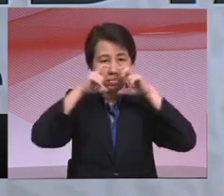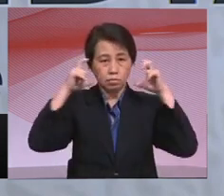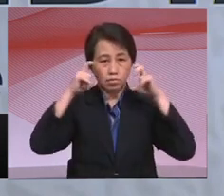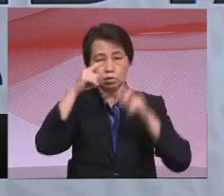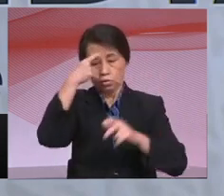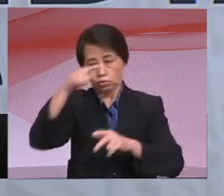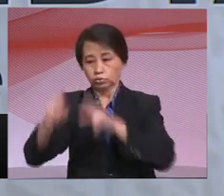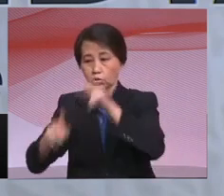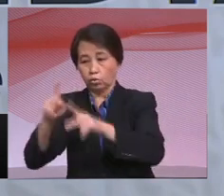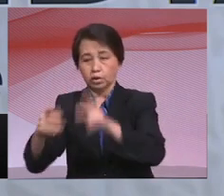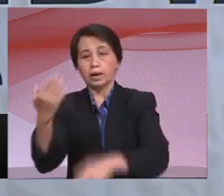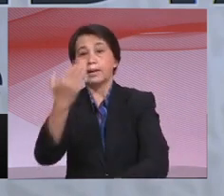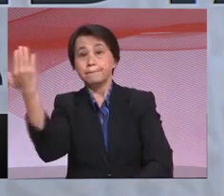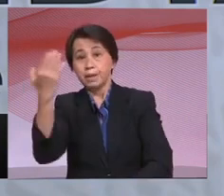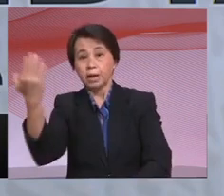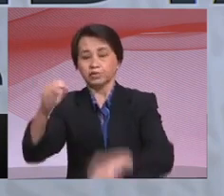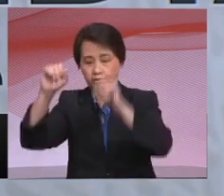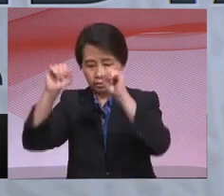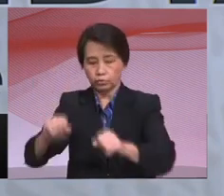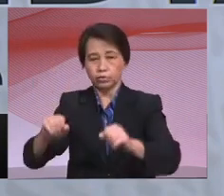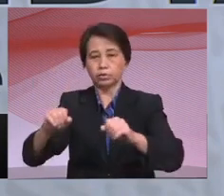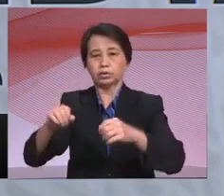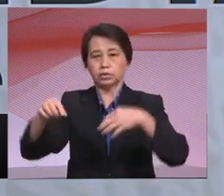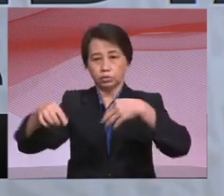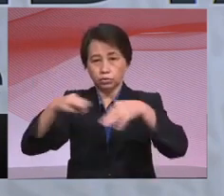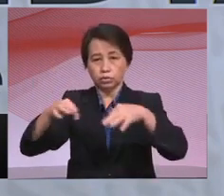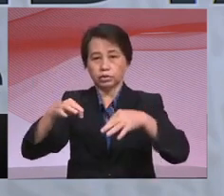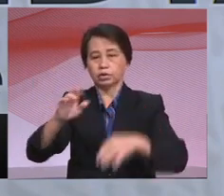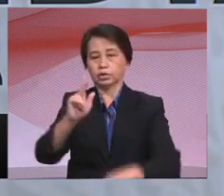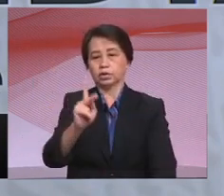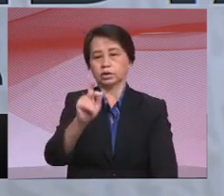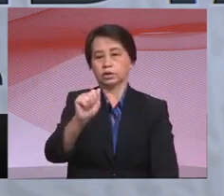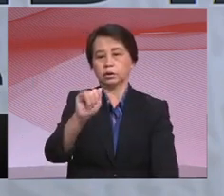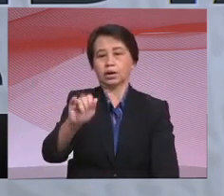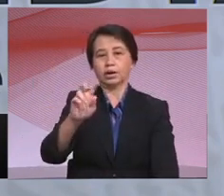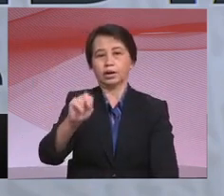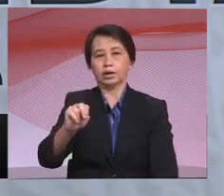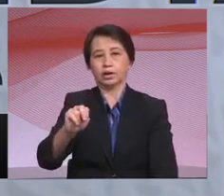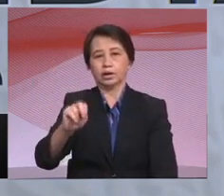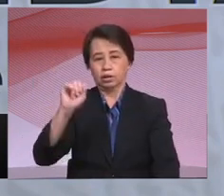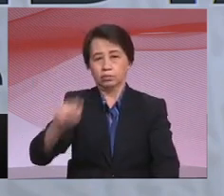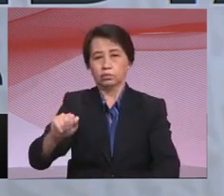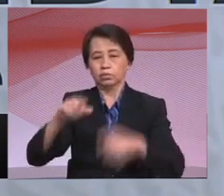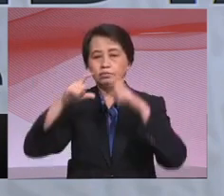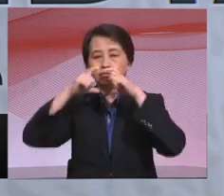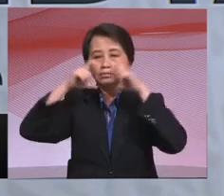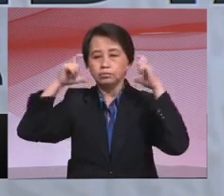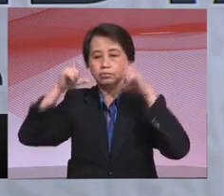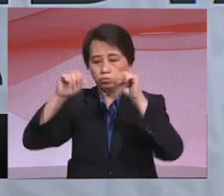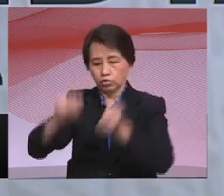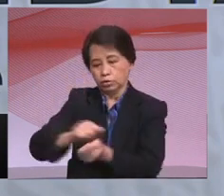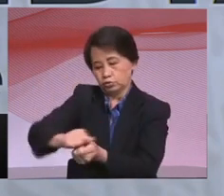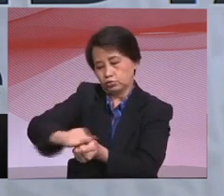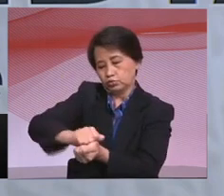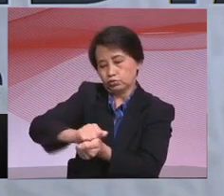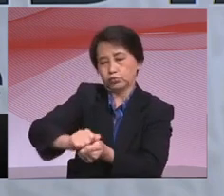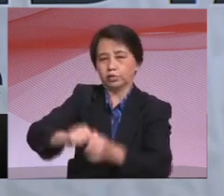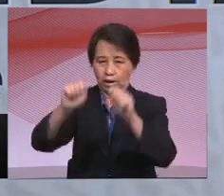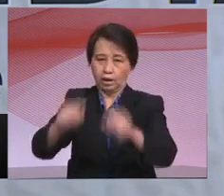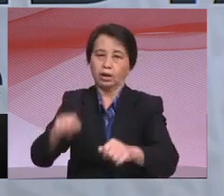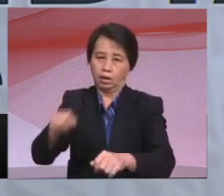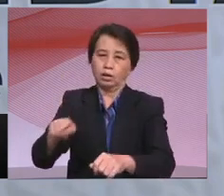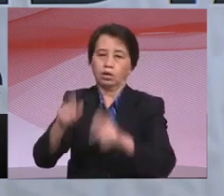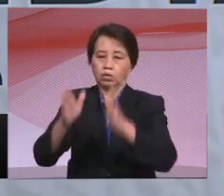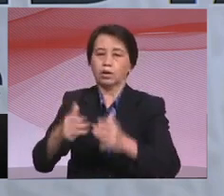orang awam, kita boleh guna pakai iaitu fabric mask yang boleh dicuci. Jadi kos mungkin akan berkurangan kalau